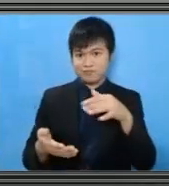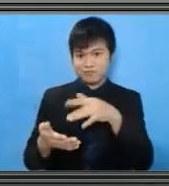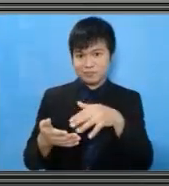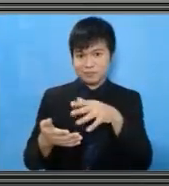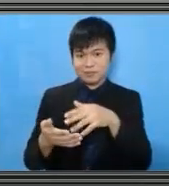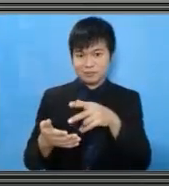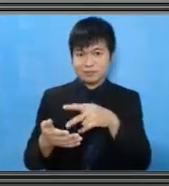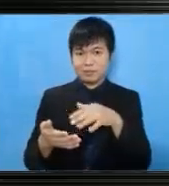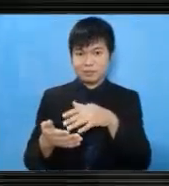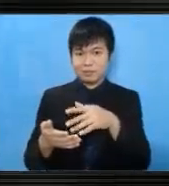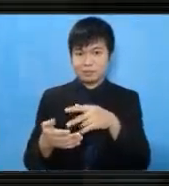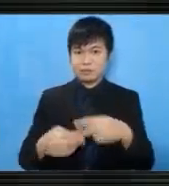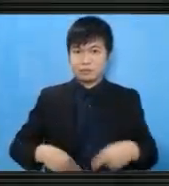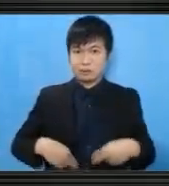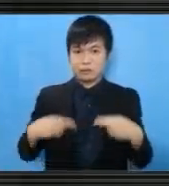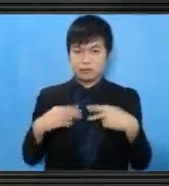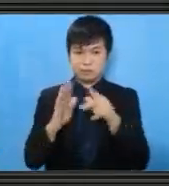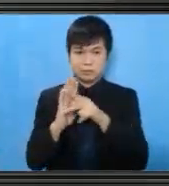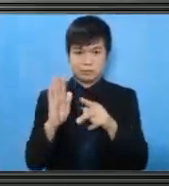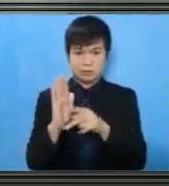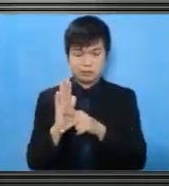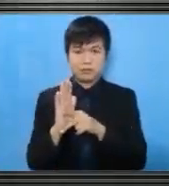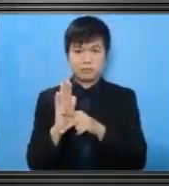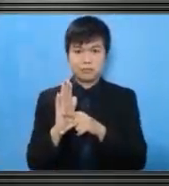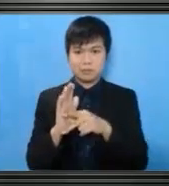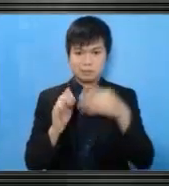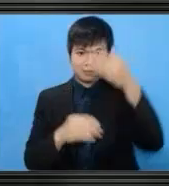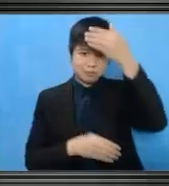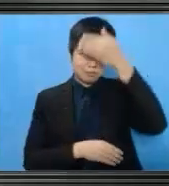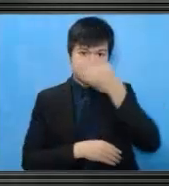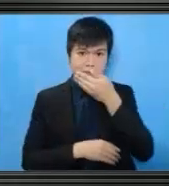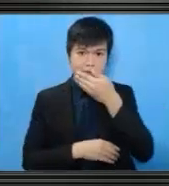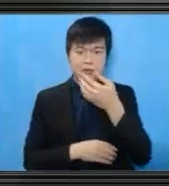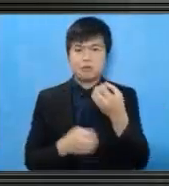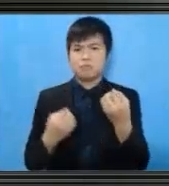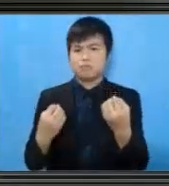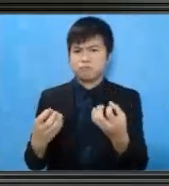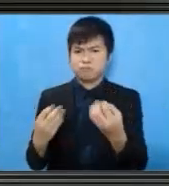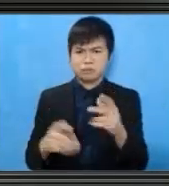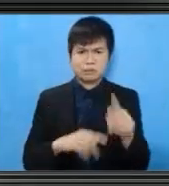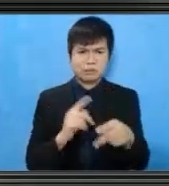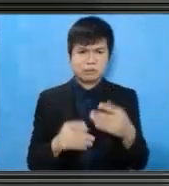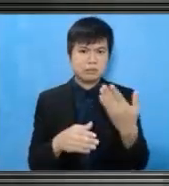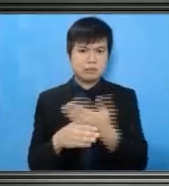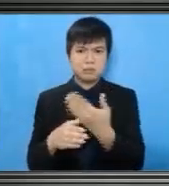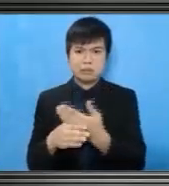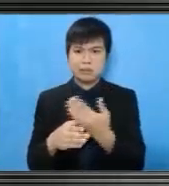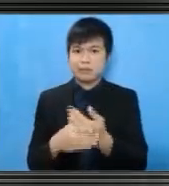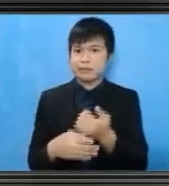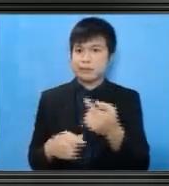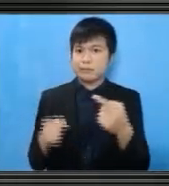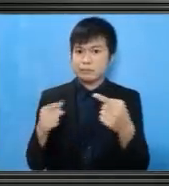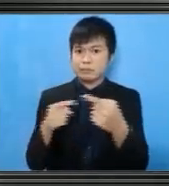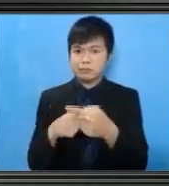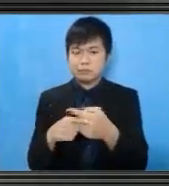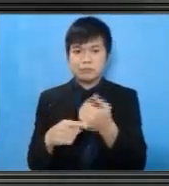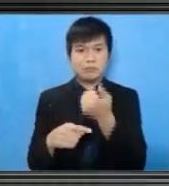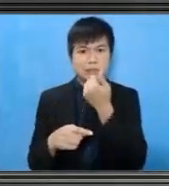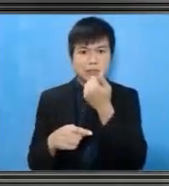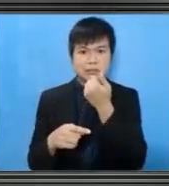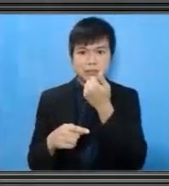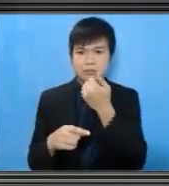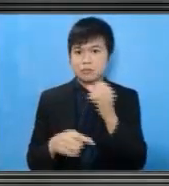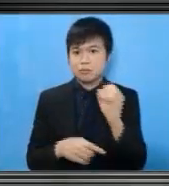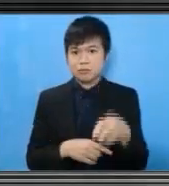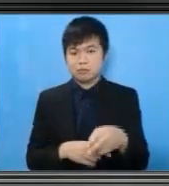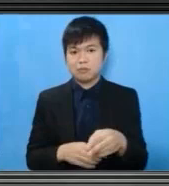pagsusot ng face shield. Lalo't maraming napiperwisyo kapag mali ang pagpapatupad dito. Siguro it's about time pag-aralan po yung